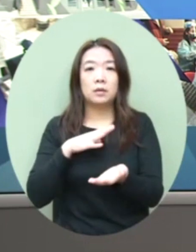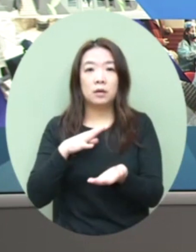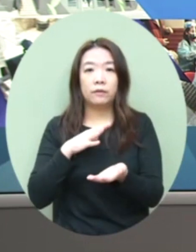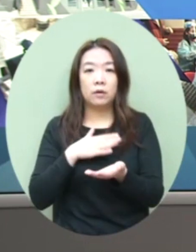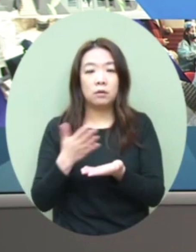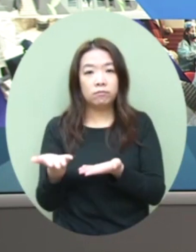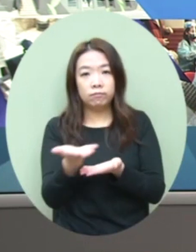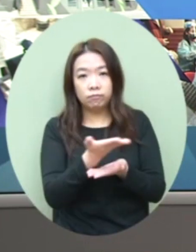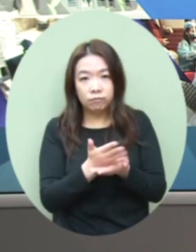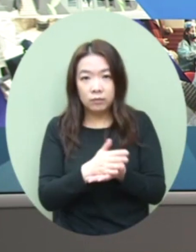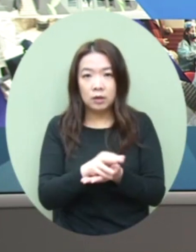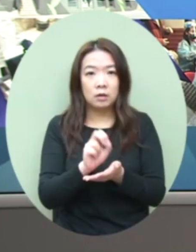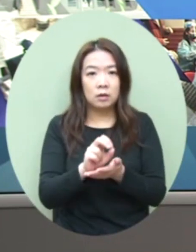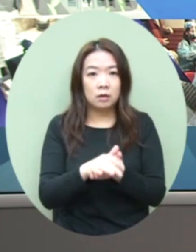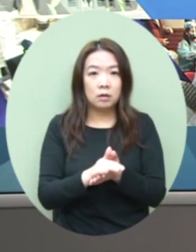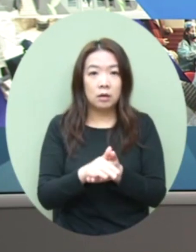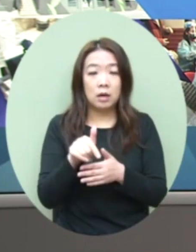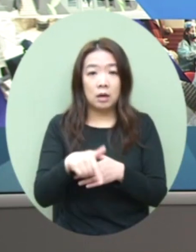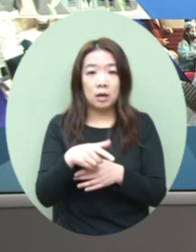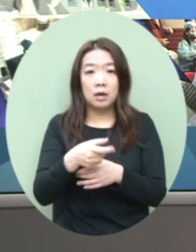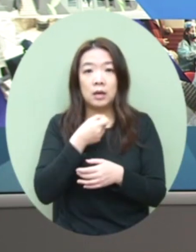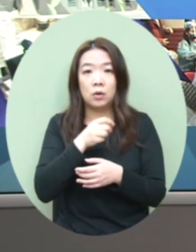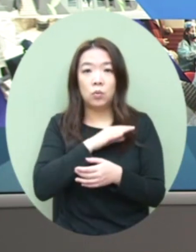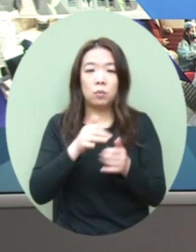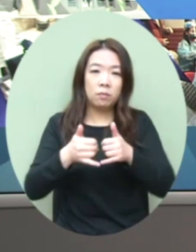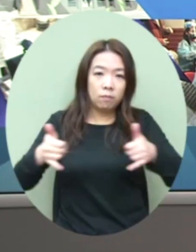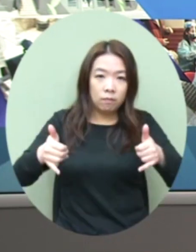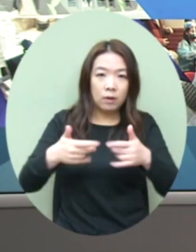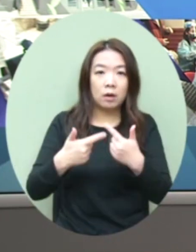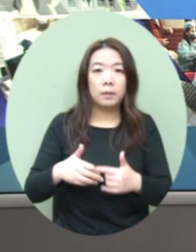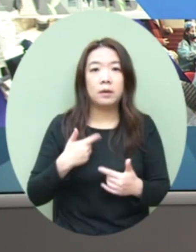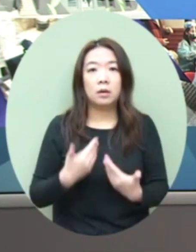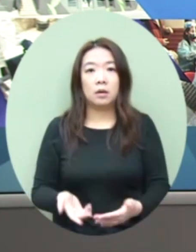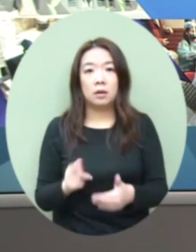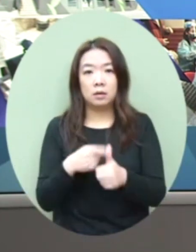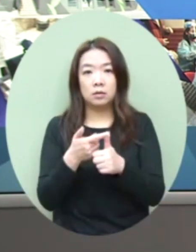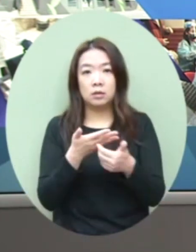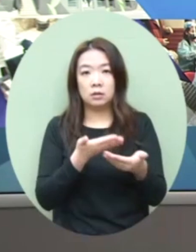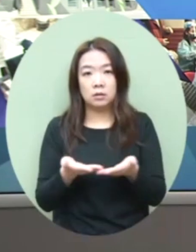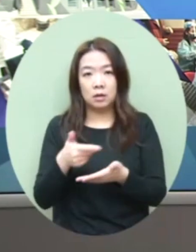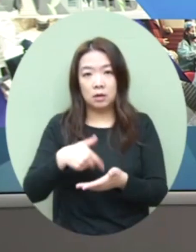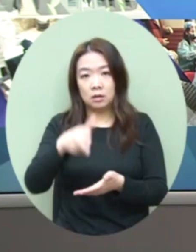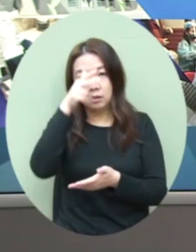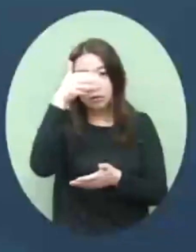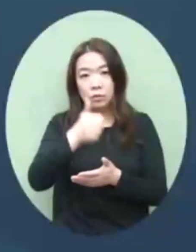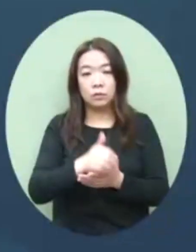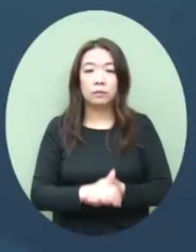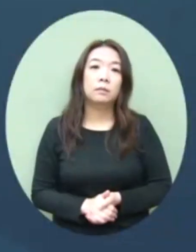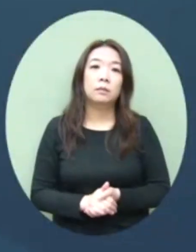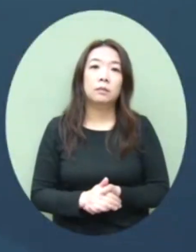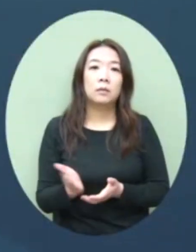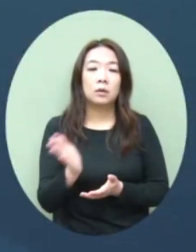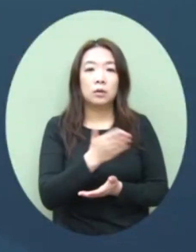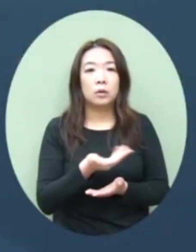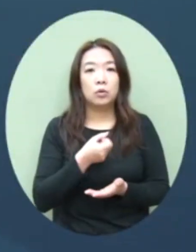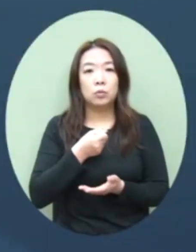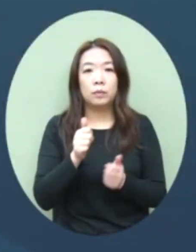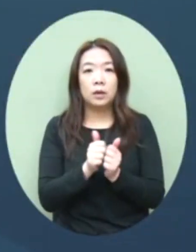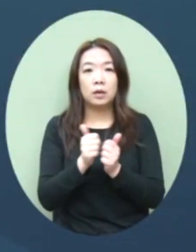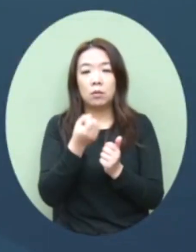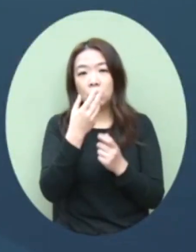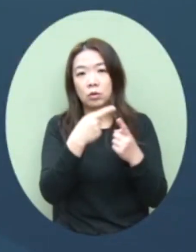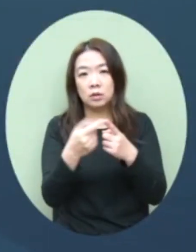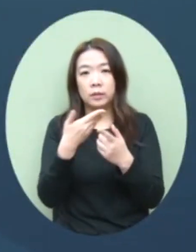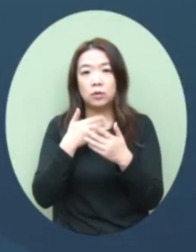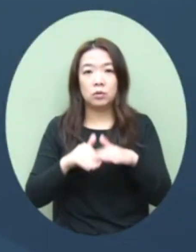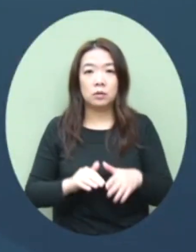感情大家在在記者會中都要盡量保持一個適當距離現在我們首先有請行政長官各位傳媒朋友各位香港